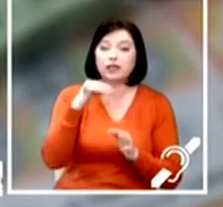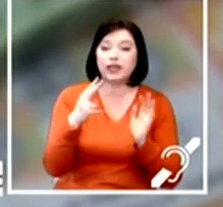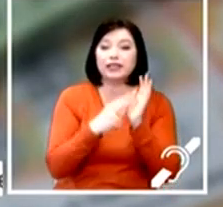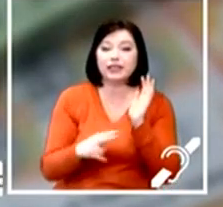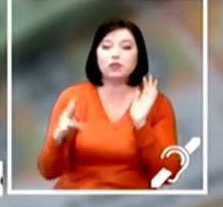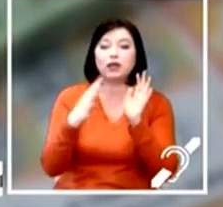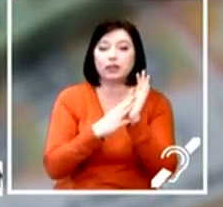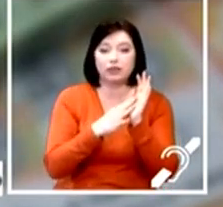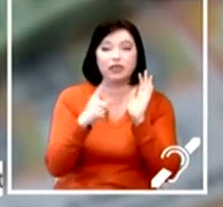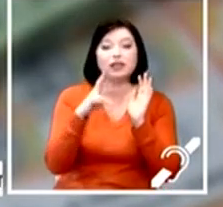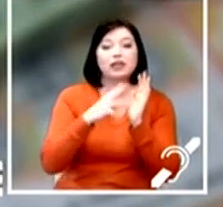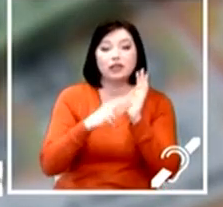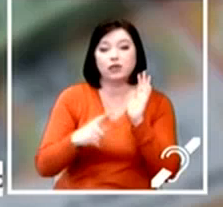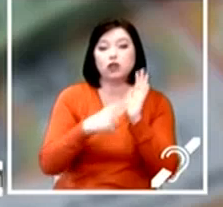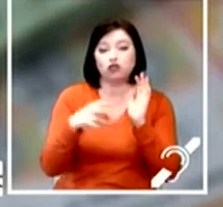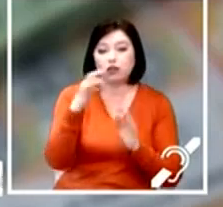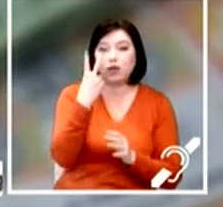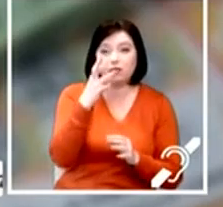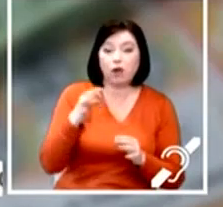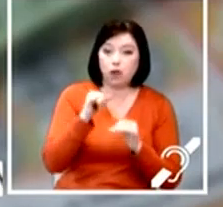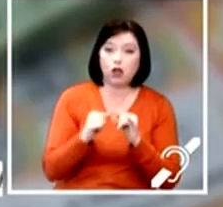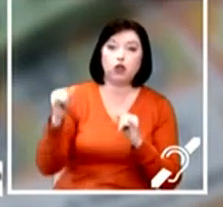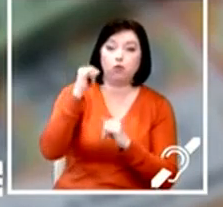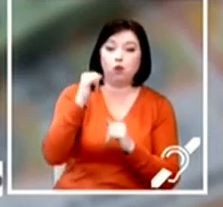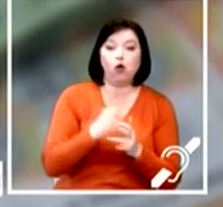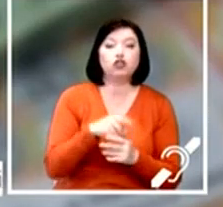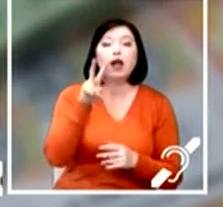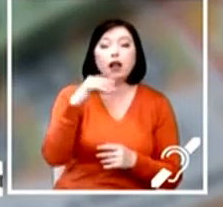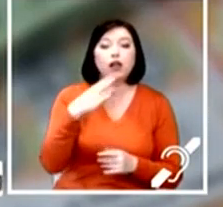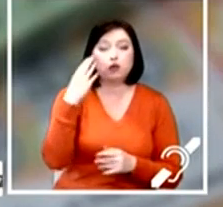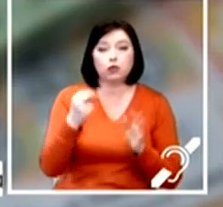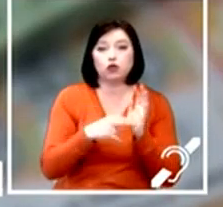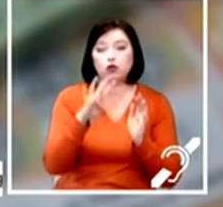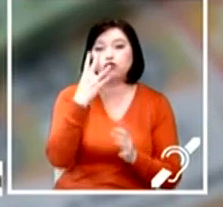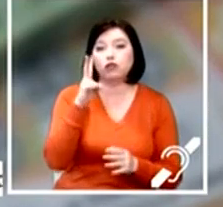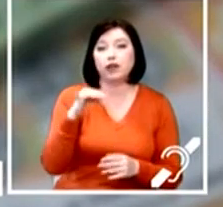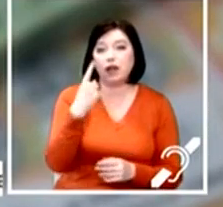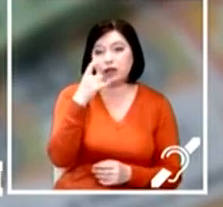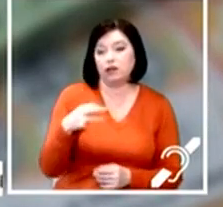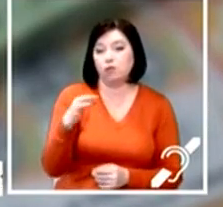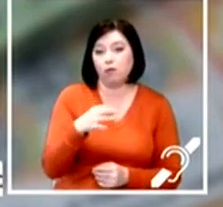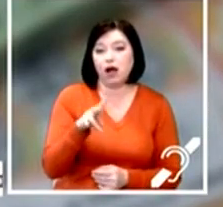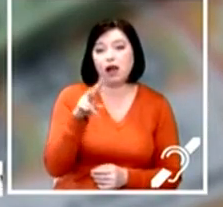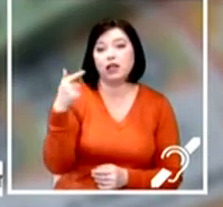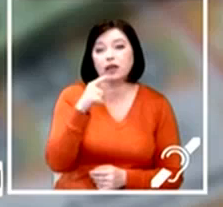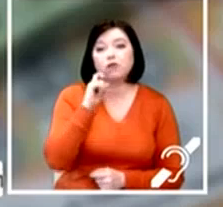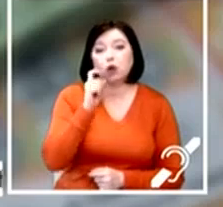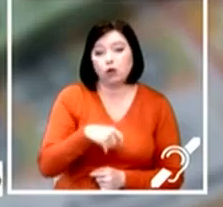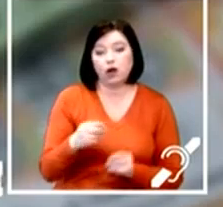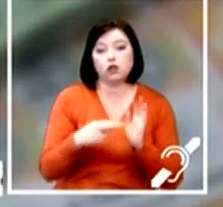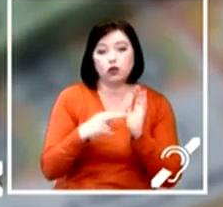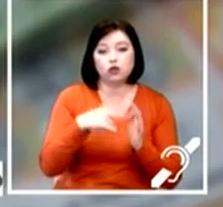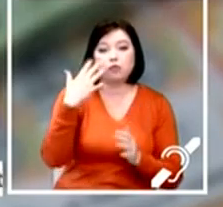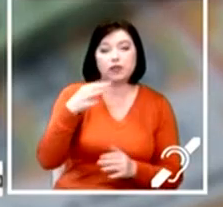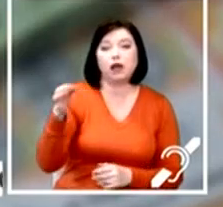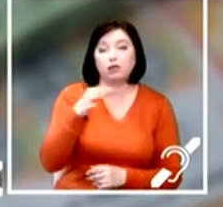19 lei și 76 de bani, cu 2 bani mai mult. Leul românesc va fi cotat la 4 lei și 1 ban. Hrivna ucraineană va fi 50